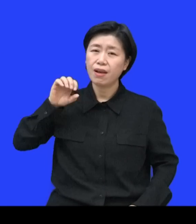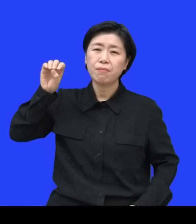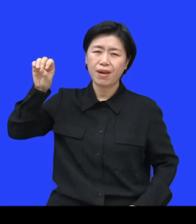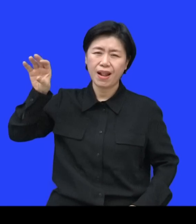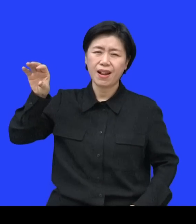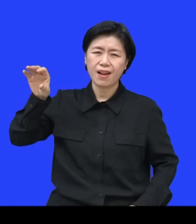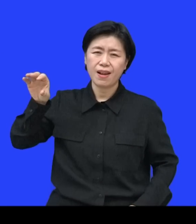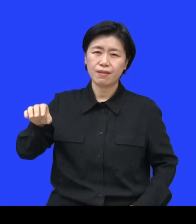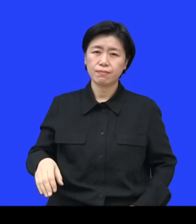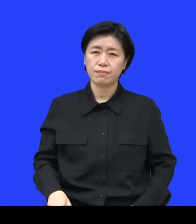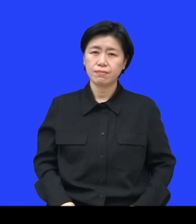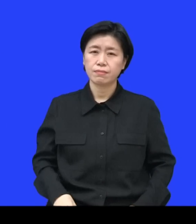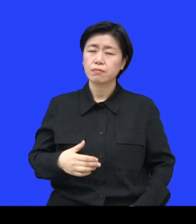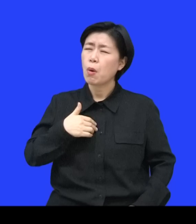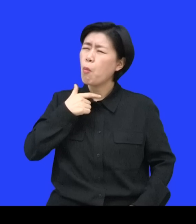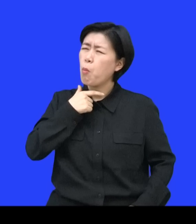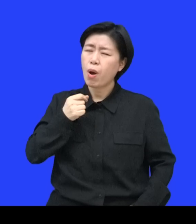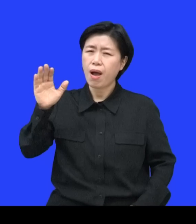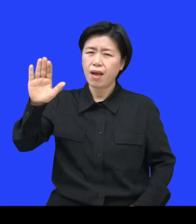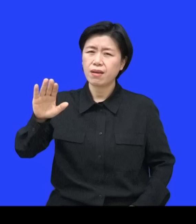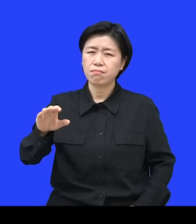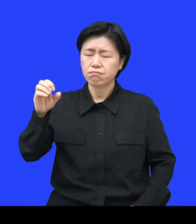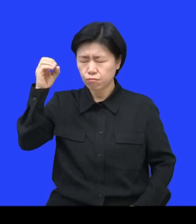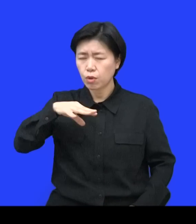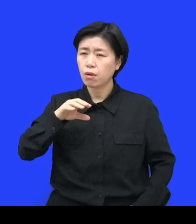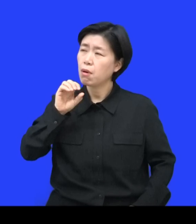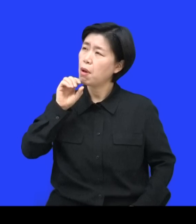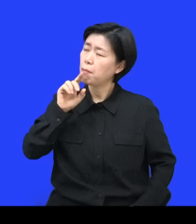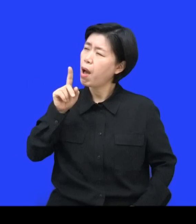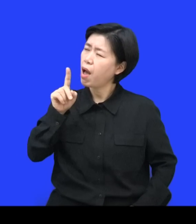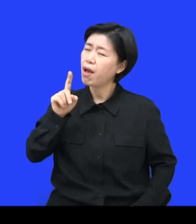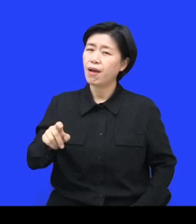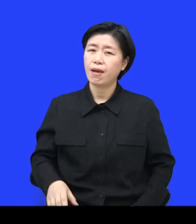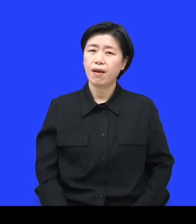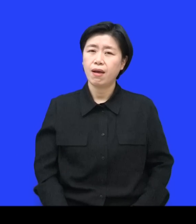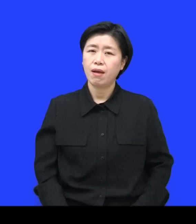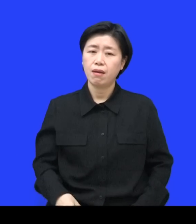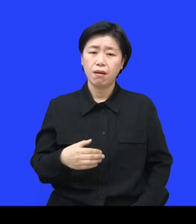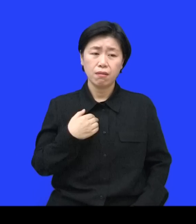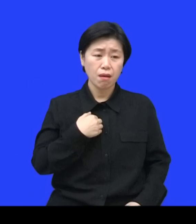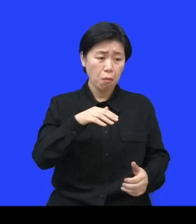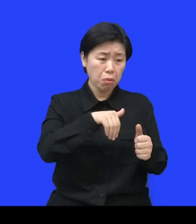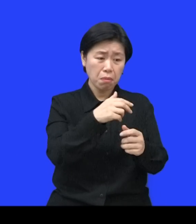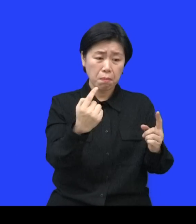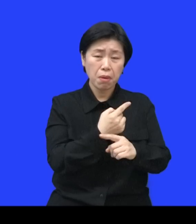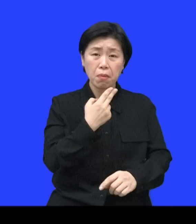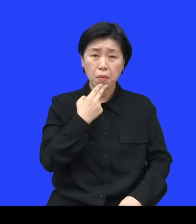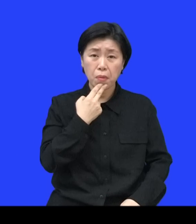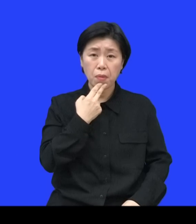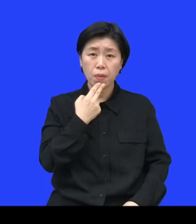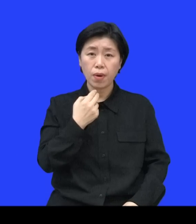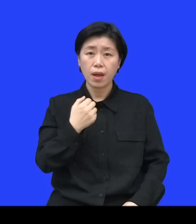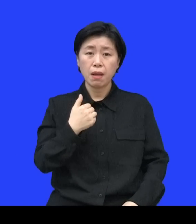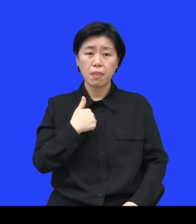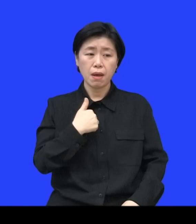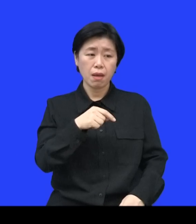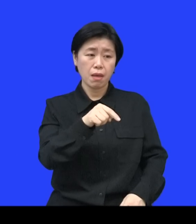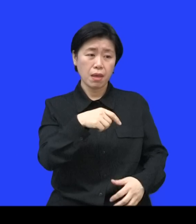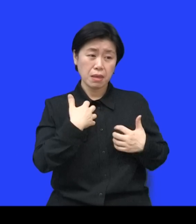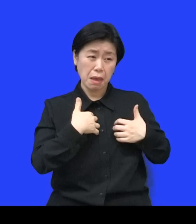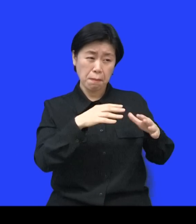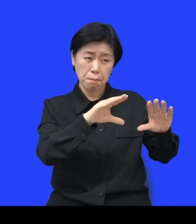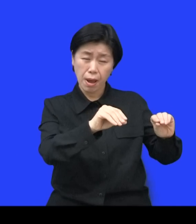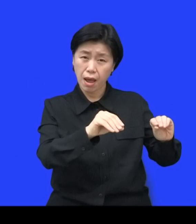하나님한테. 바라지도 않아, 그때는. 그냥 고백할 뿐이에요. 내가 못 변할 걸 내가 아는 거예요. 근데 하나님, 우리